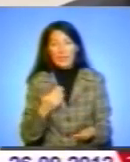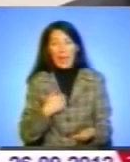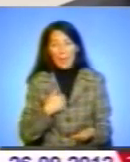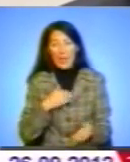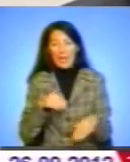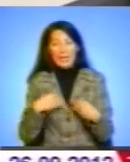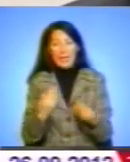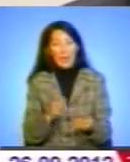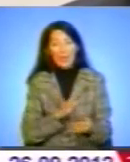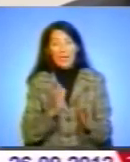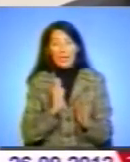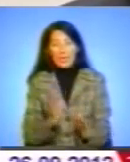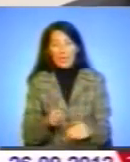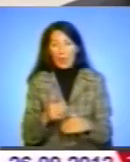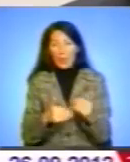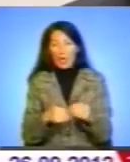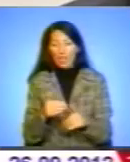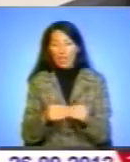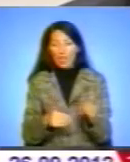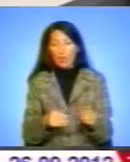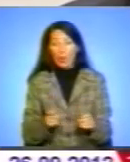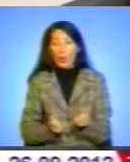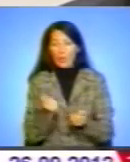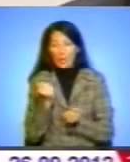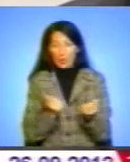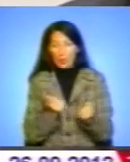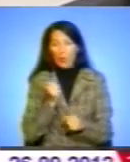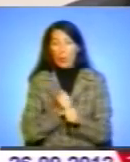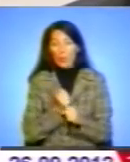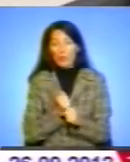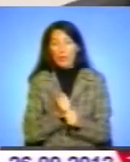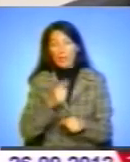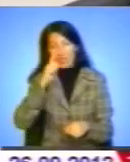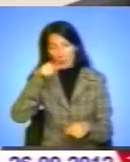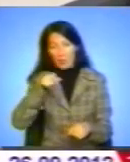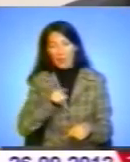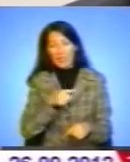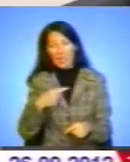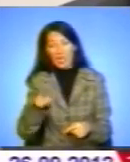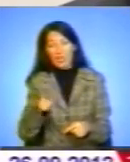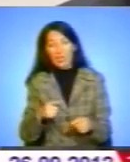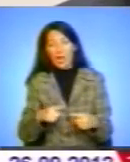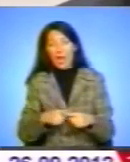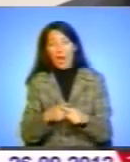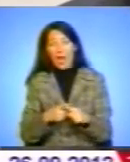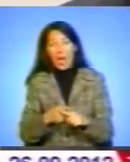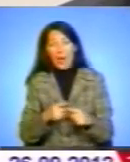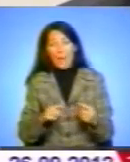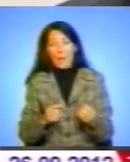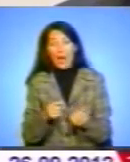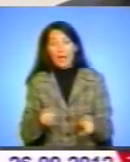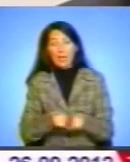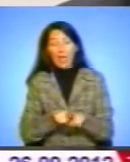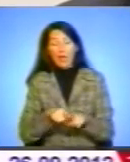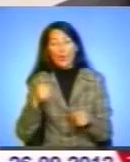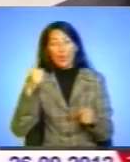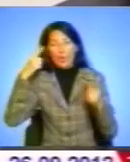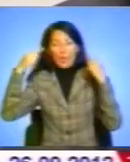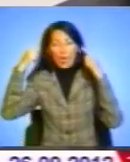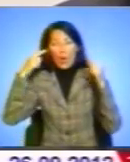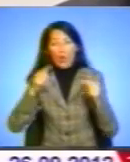не тільки практичну їзду там і працювання з вмінням працювання на тих чи інших агрегатах, але і теорію. Не